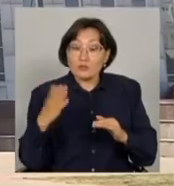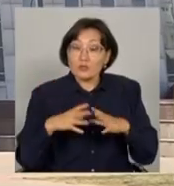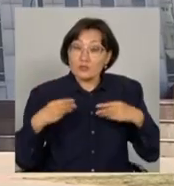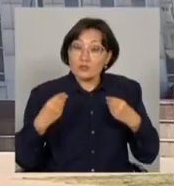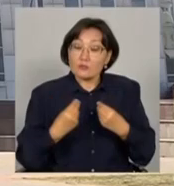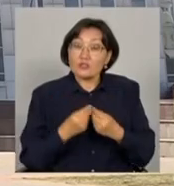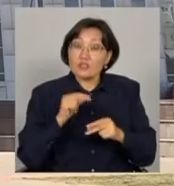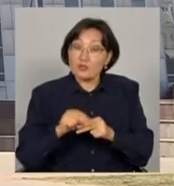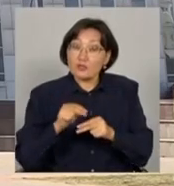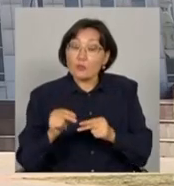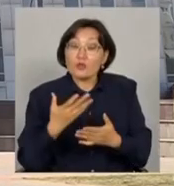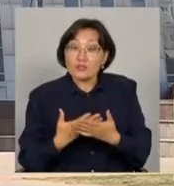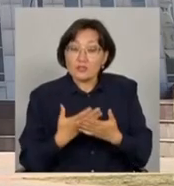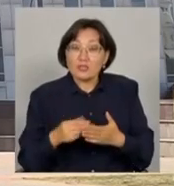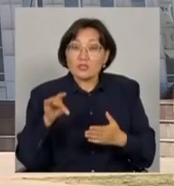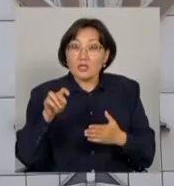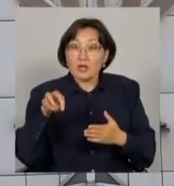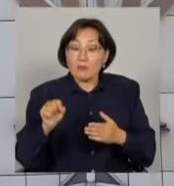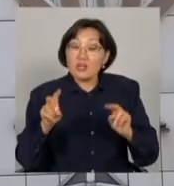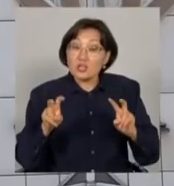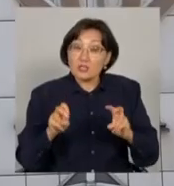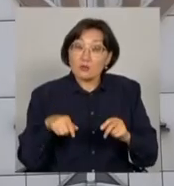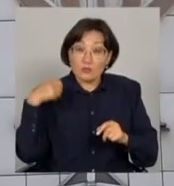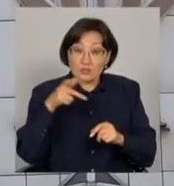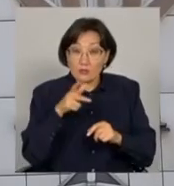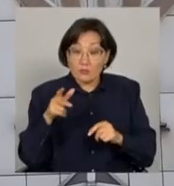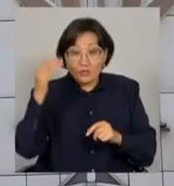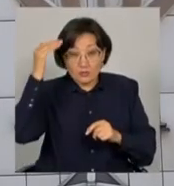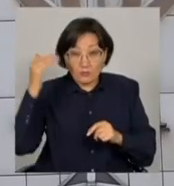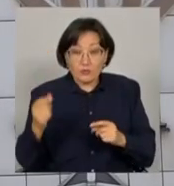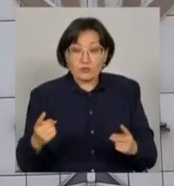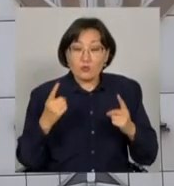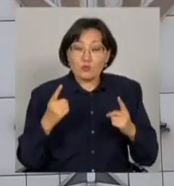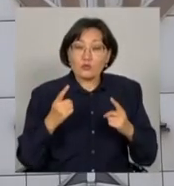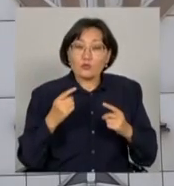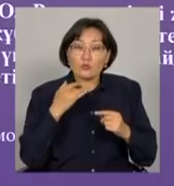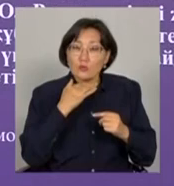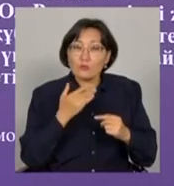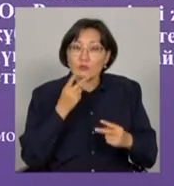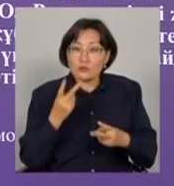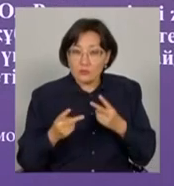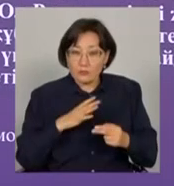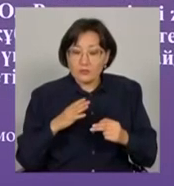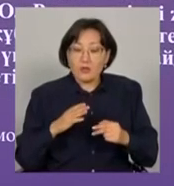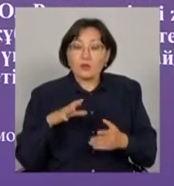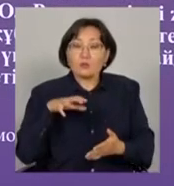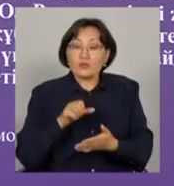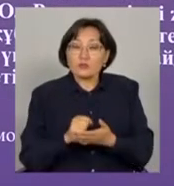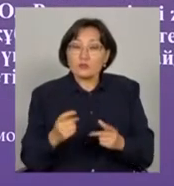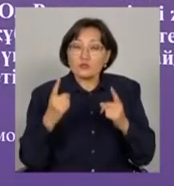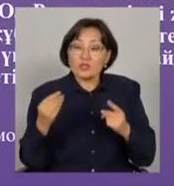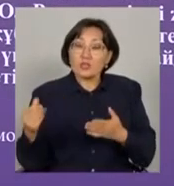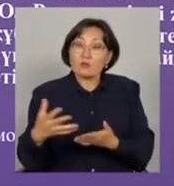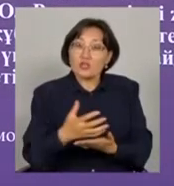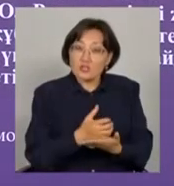отбасылық құндылықтарды дәріптейтін драма жанрында түсірілген. Кино Тәжікстанда үлкен сұранысқа ие болған, кинопрокатта қомақты